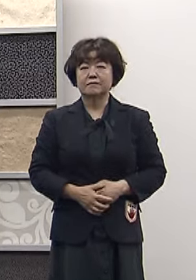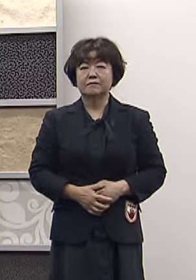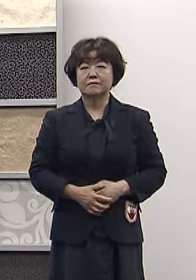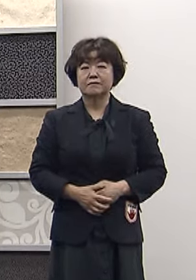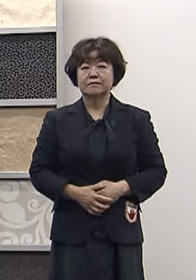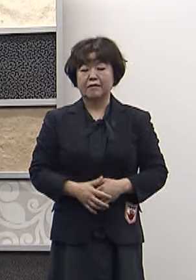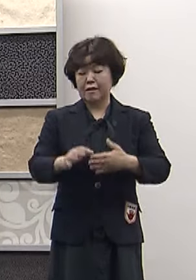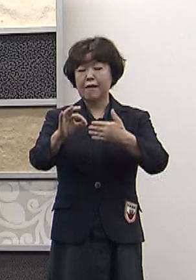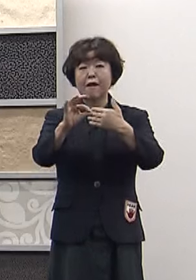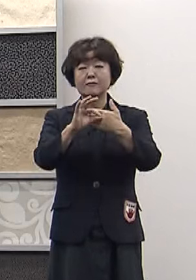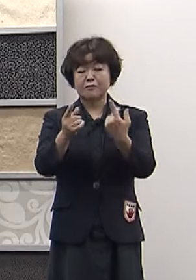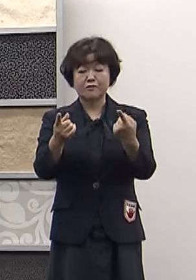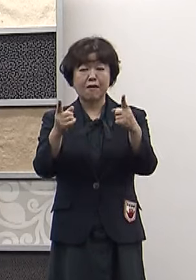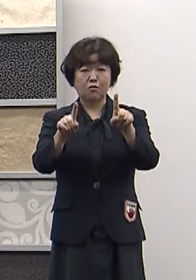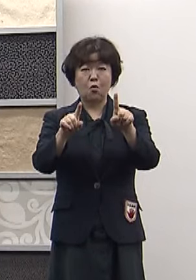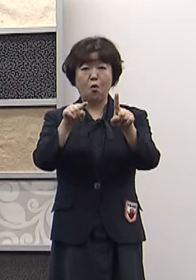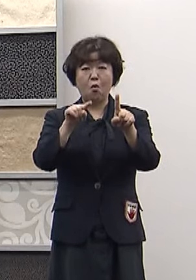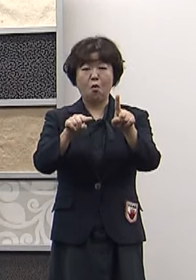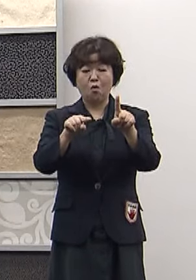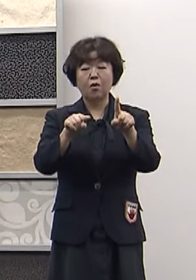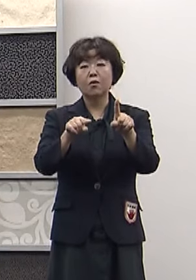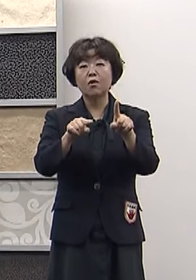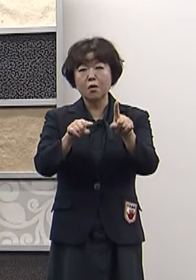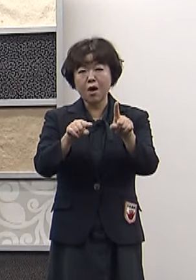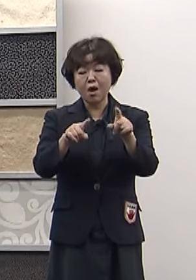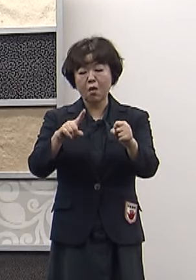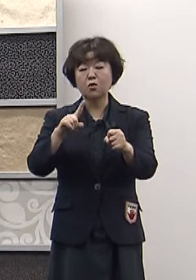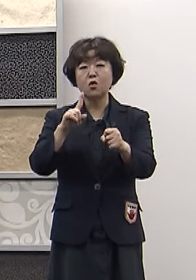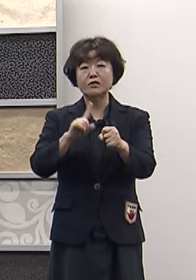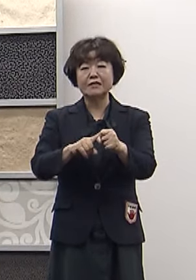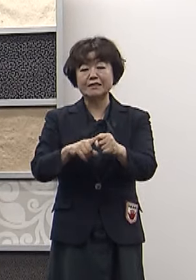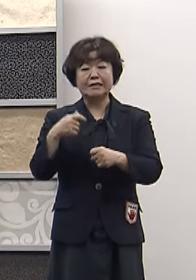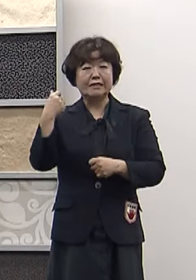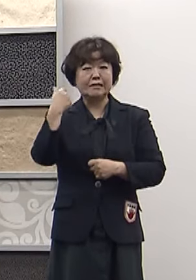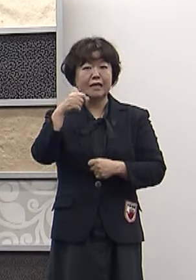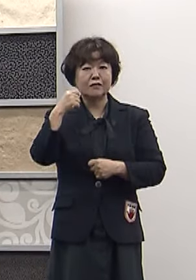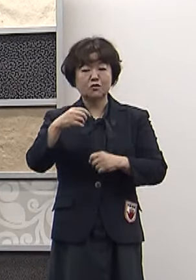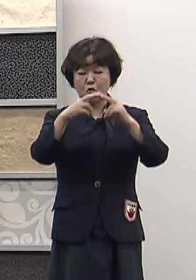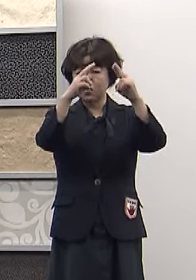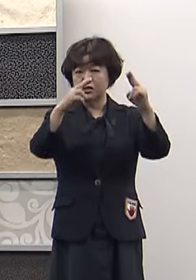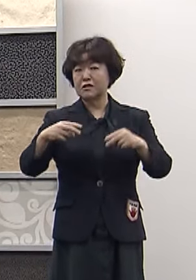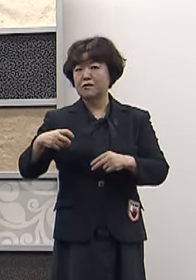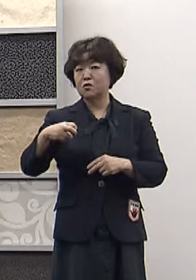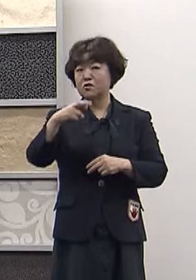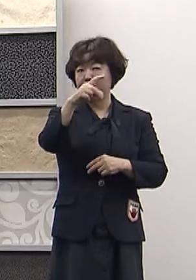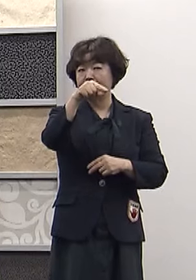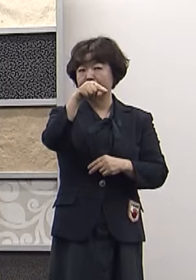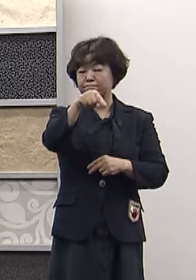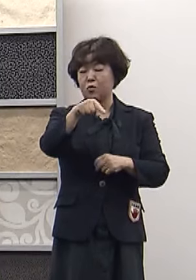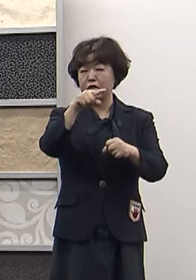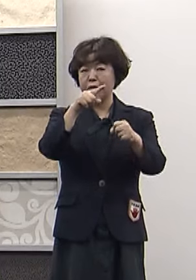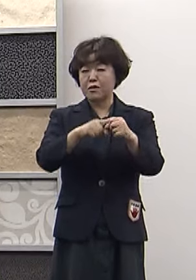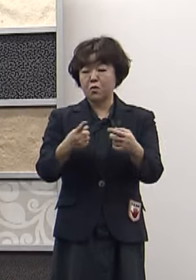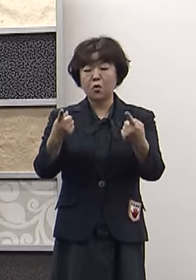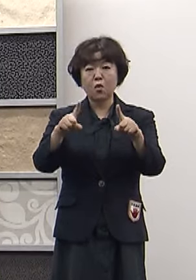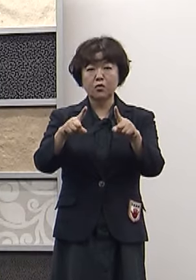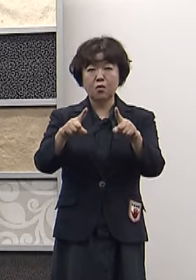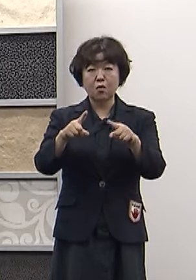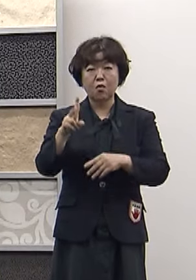まず仮設ゲートの設置ですが、今年の夏の富士山登山規制にかかるゲートの設置工事、明